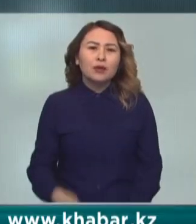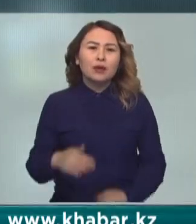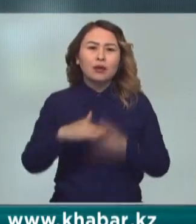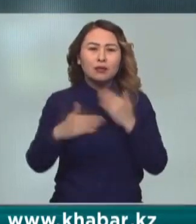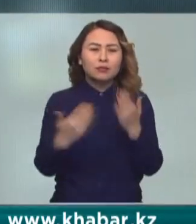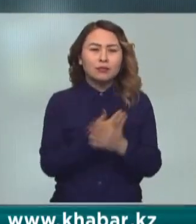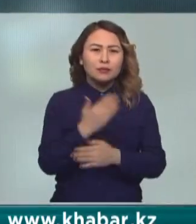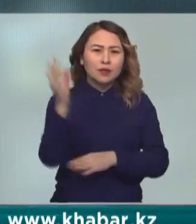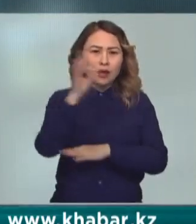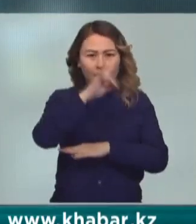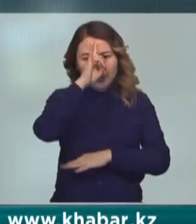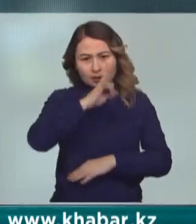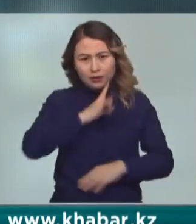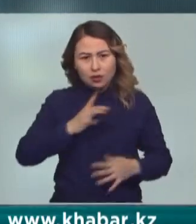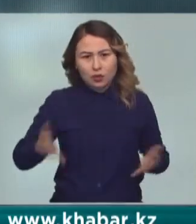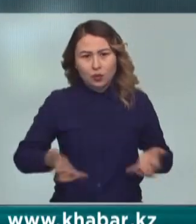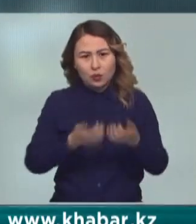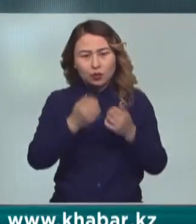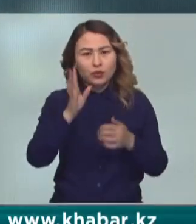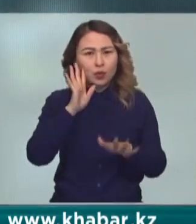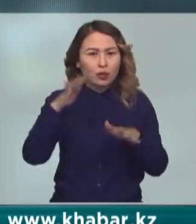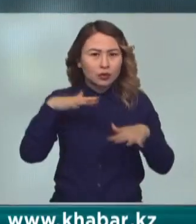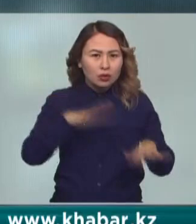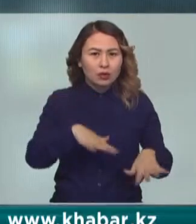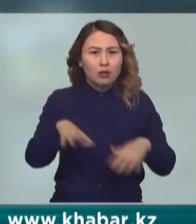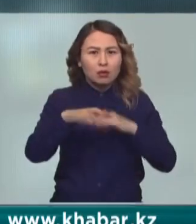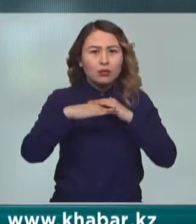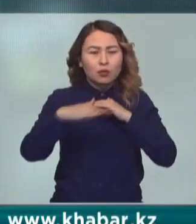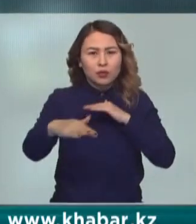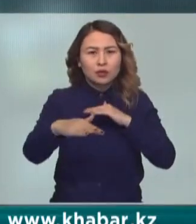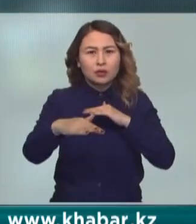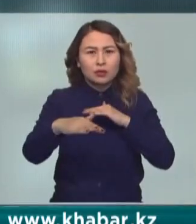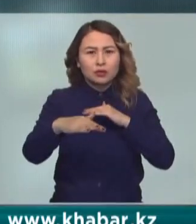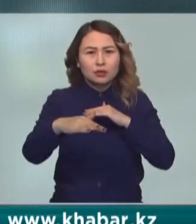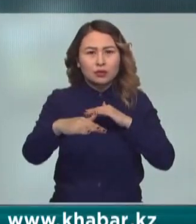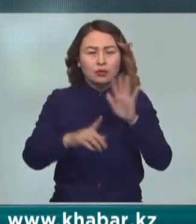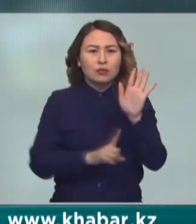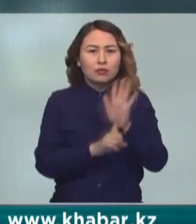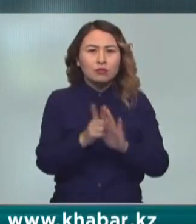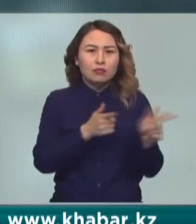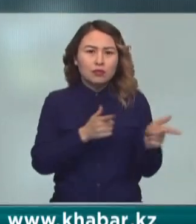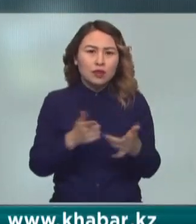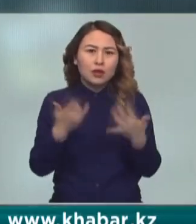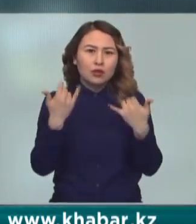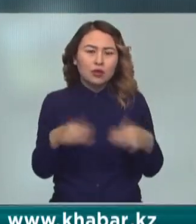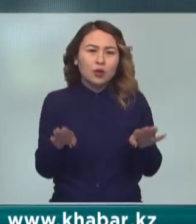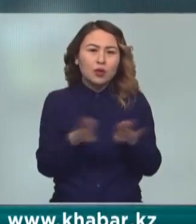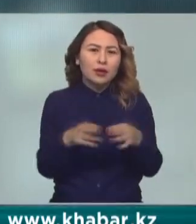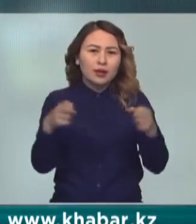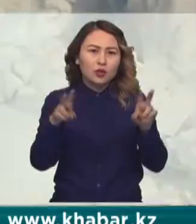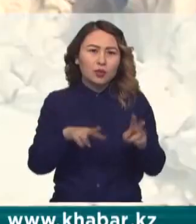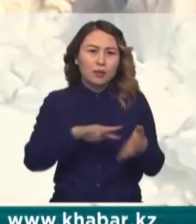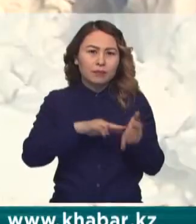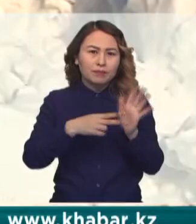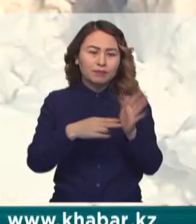жаңалықтарына ойыссақ, Шығыс Қазақстанды құтқарушылар өзен көлдердегі мұз көбесін сөгу шараларына әзірленіп жатыр. Қазір осыған орай